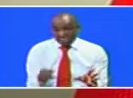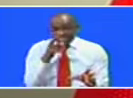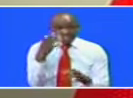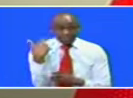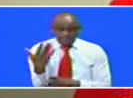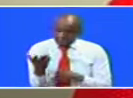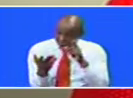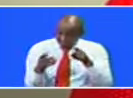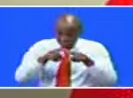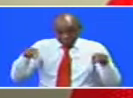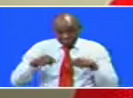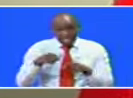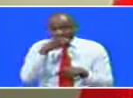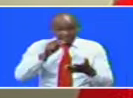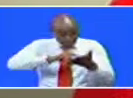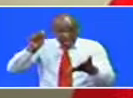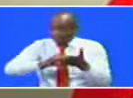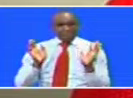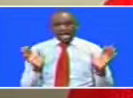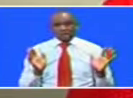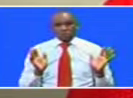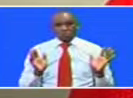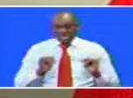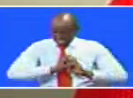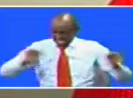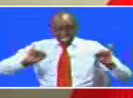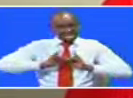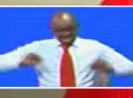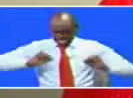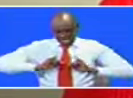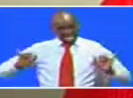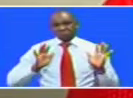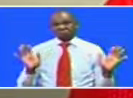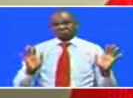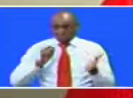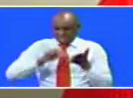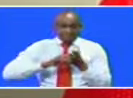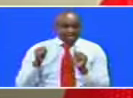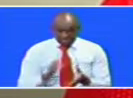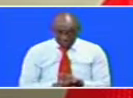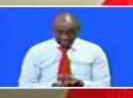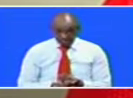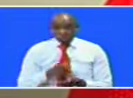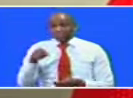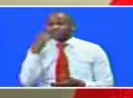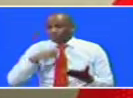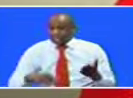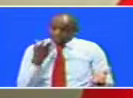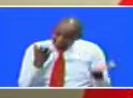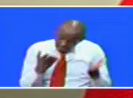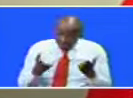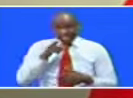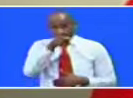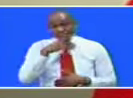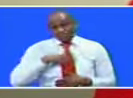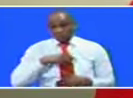vijikaratasi havikuwa vimewekwa alama yoyote ya kuonyesha mgombeaji fulani ameweza kupigiwa kura. Kwa hiyo akasema labda wale maafisa